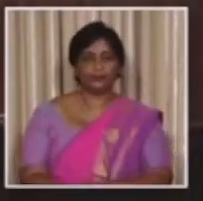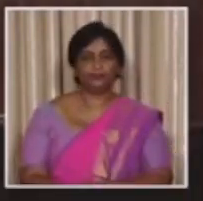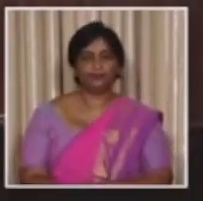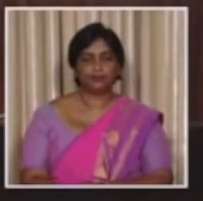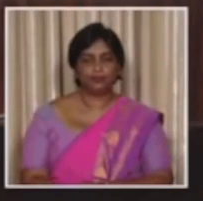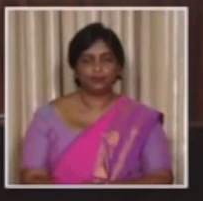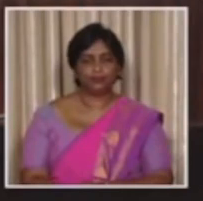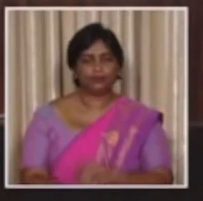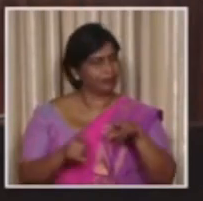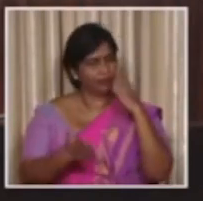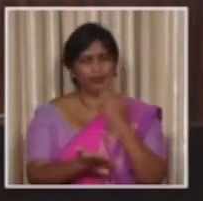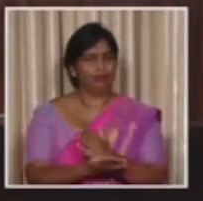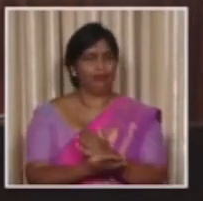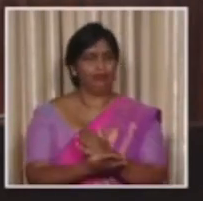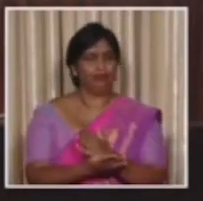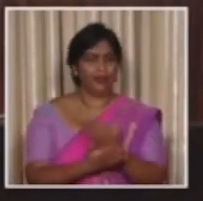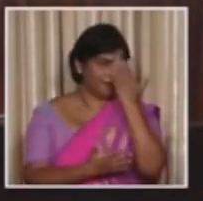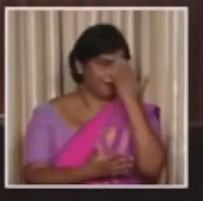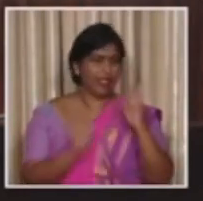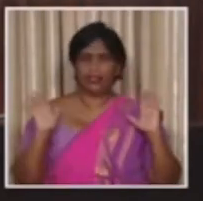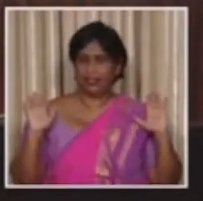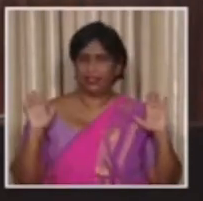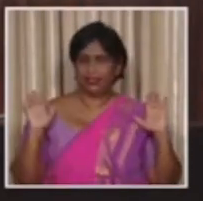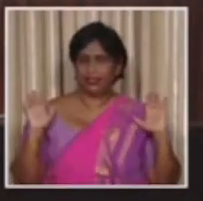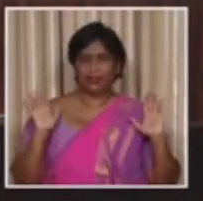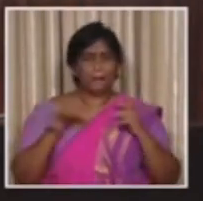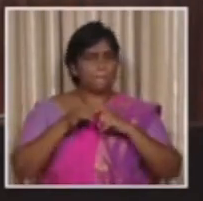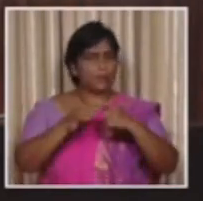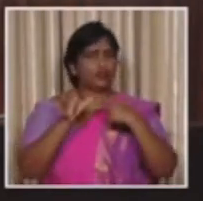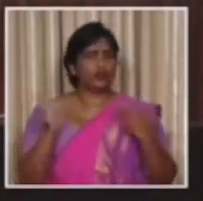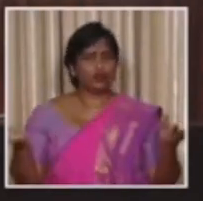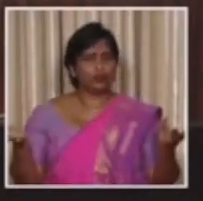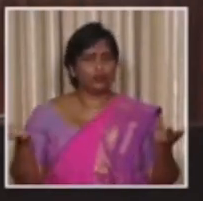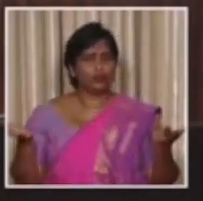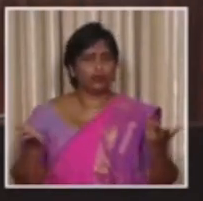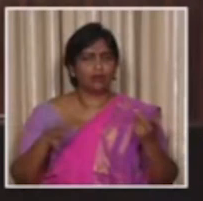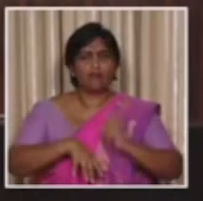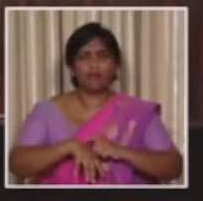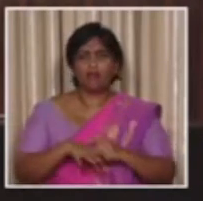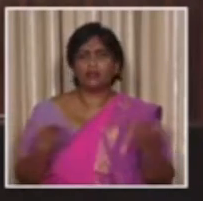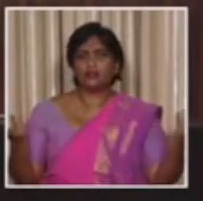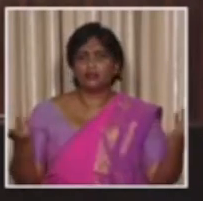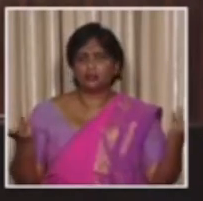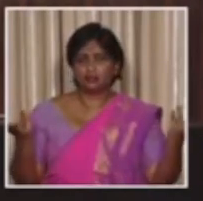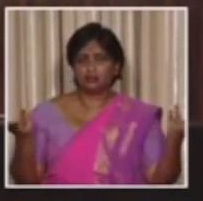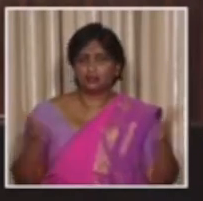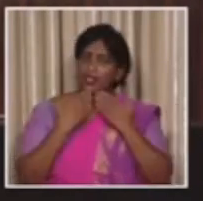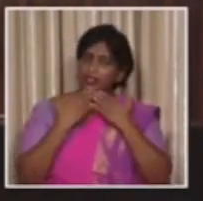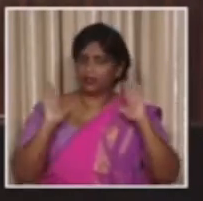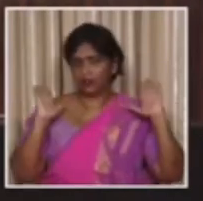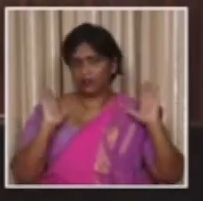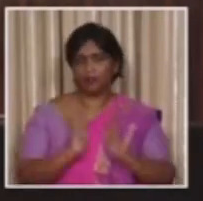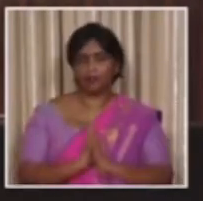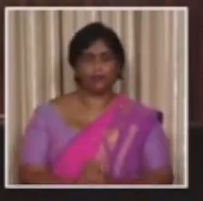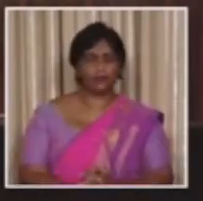Taruna kalla otanin oka nathara karanda dan oy athin baachika pilithuru apeeksha karana prashna walata vilawak naha ne naha